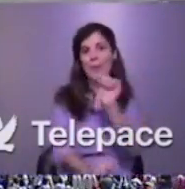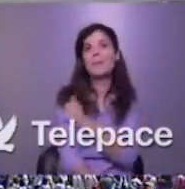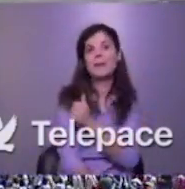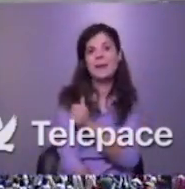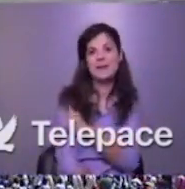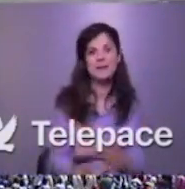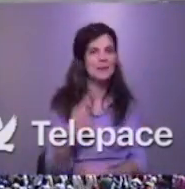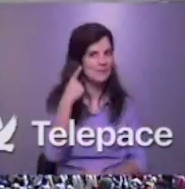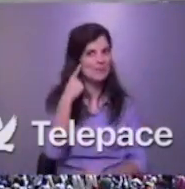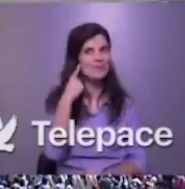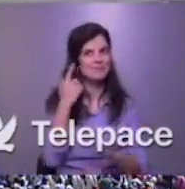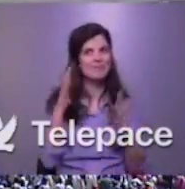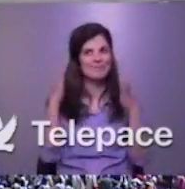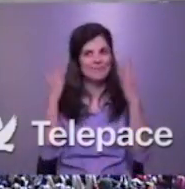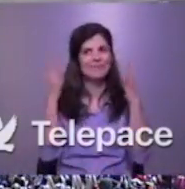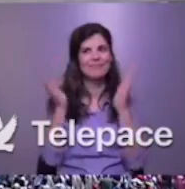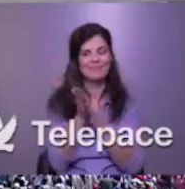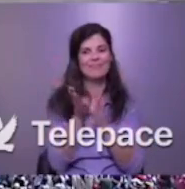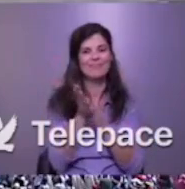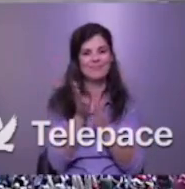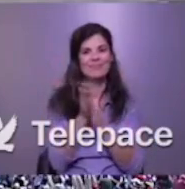casa.